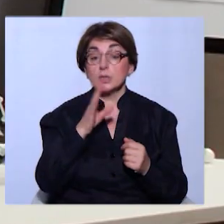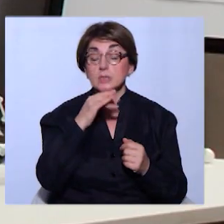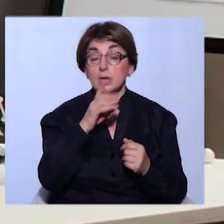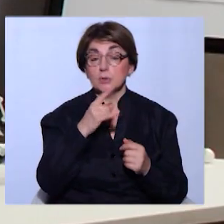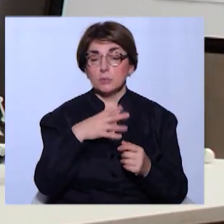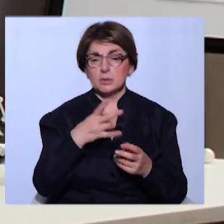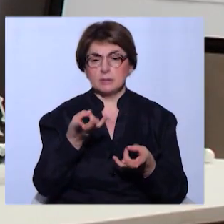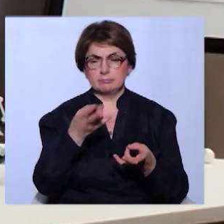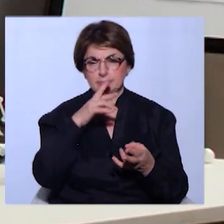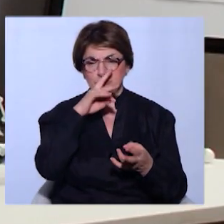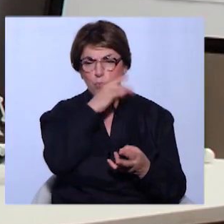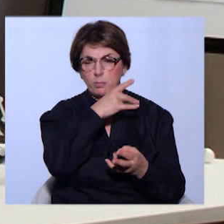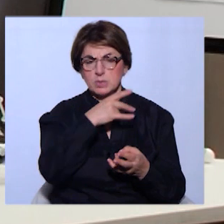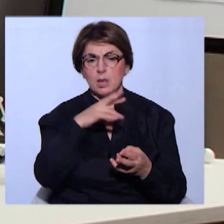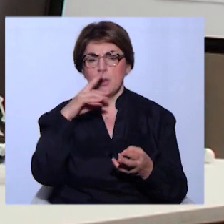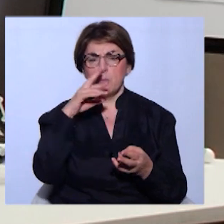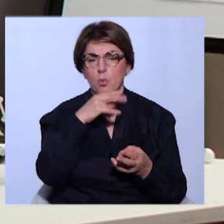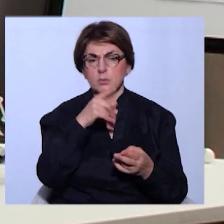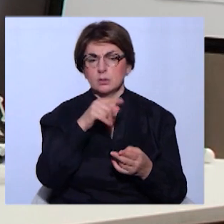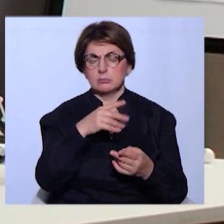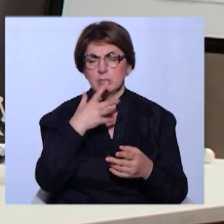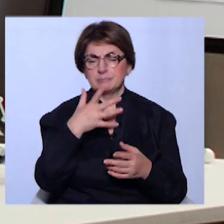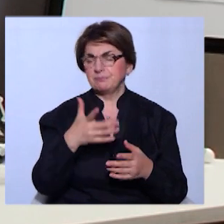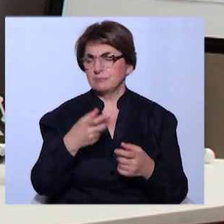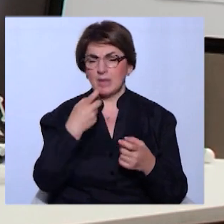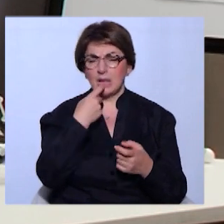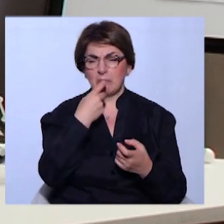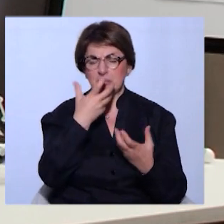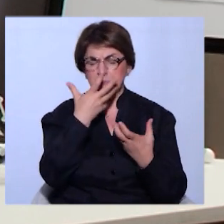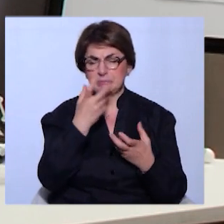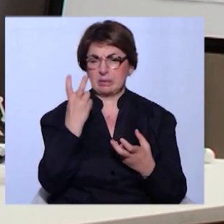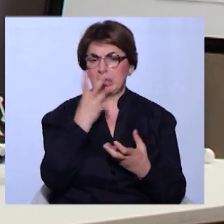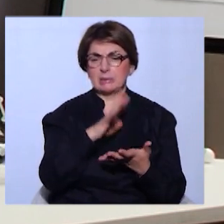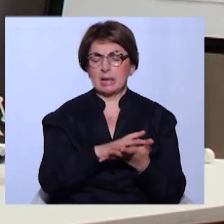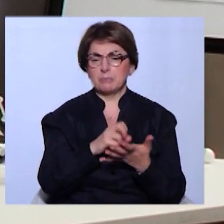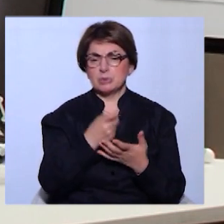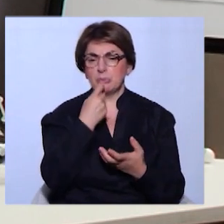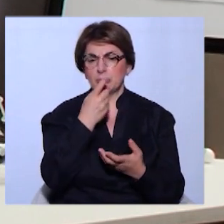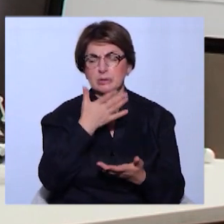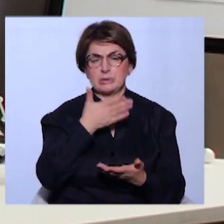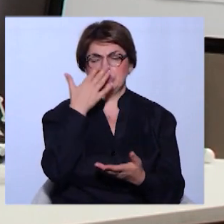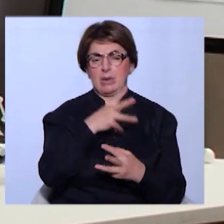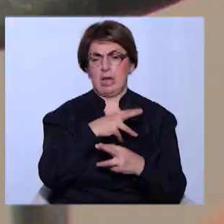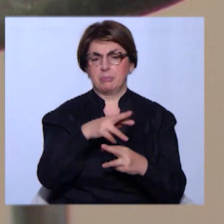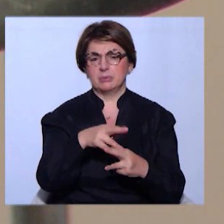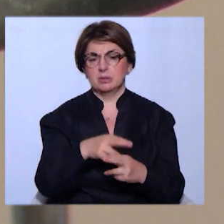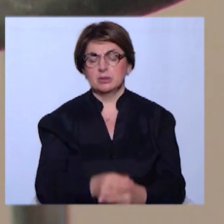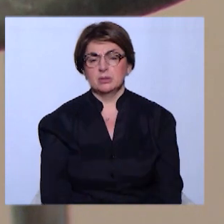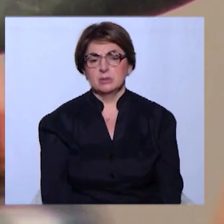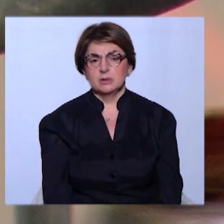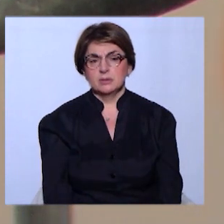აი როგორც ხედავთ, ეს გოგირდი გალღვა, ის ღია ყვითელი ფერის არის, ხოლო თუ კიდევ გავაგრძელებთ, როგორც თქვით, უკვე ის მუქი ფერის